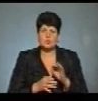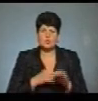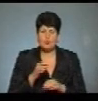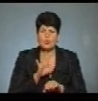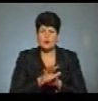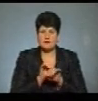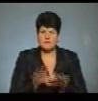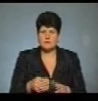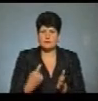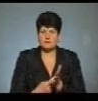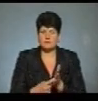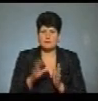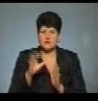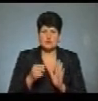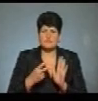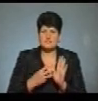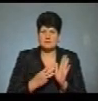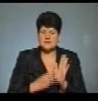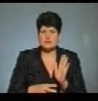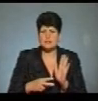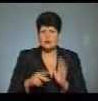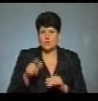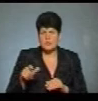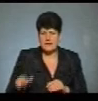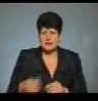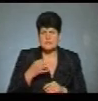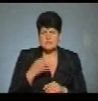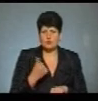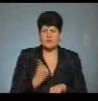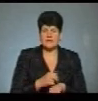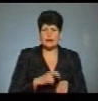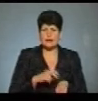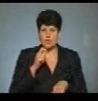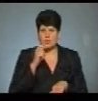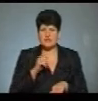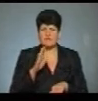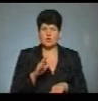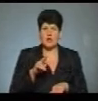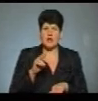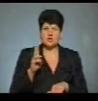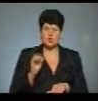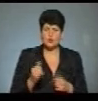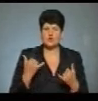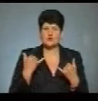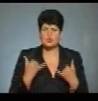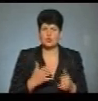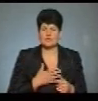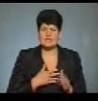коронавірус підтвердили в 578 людей. Загалом, як повідомив головний санітарний лікар України Віктор Ляшко, на сьогодні в